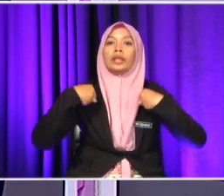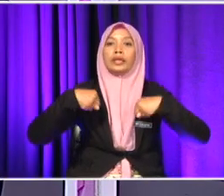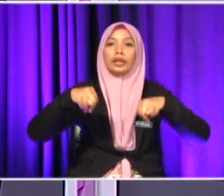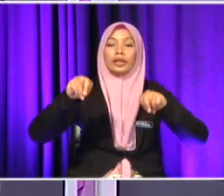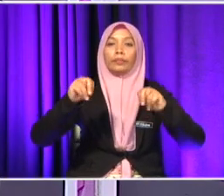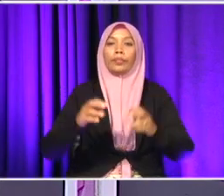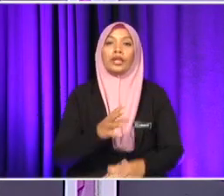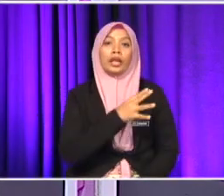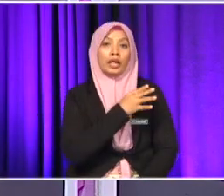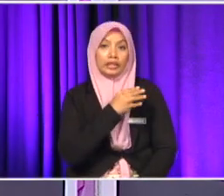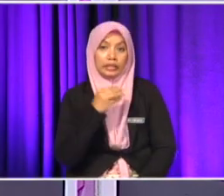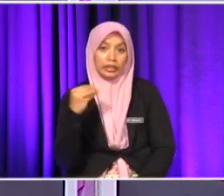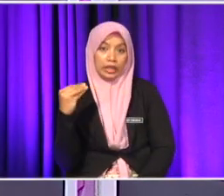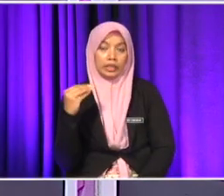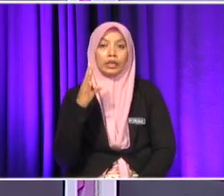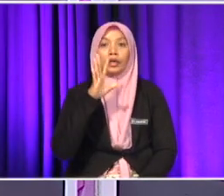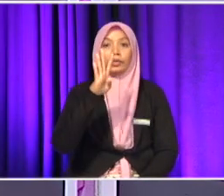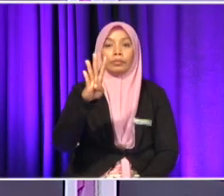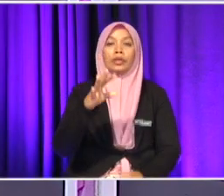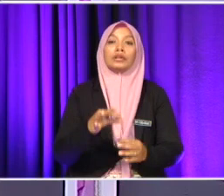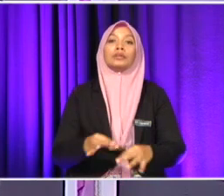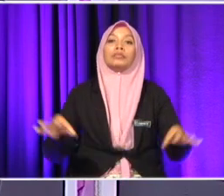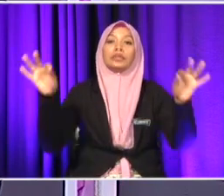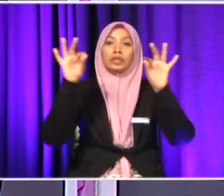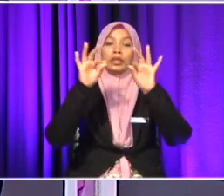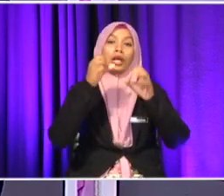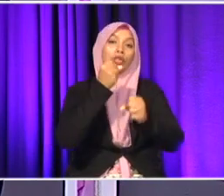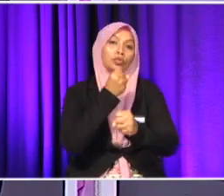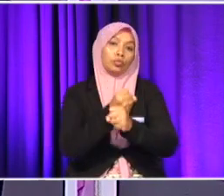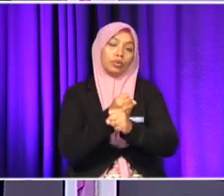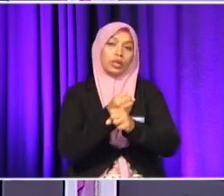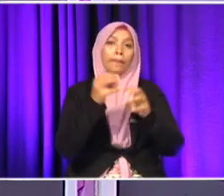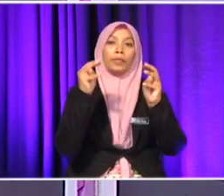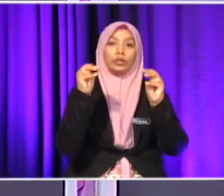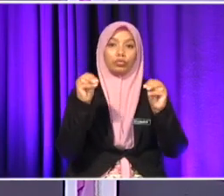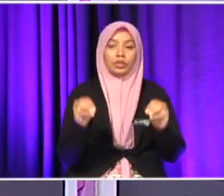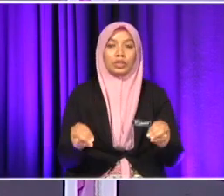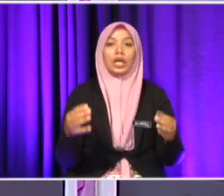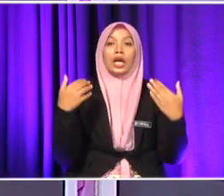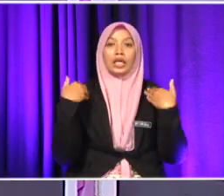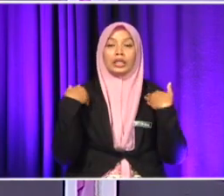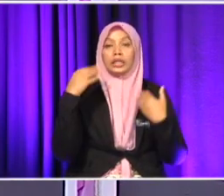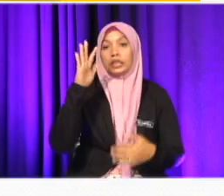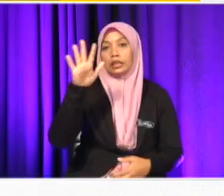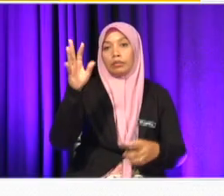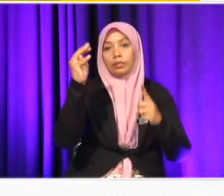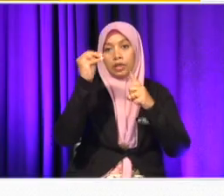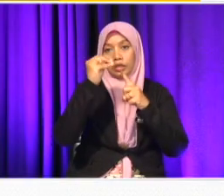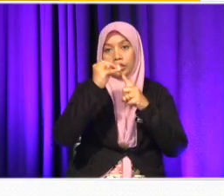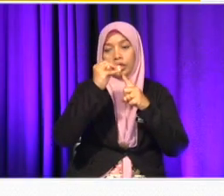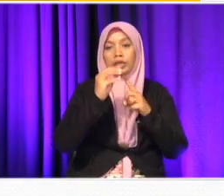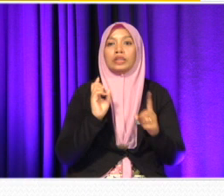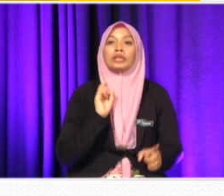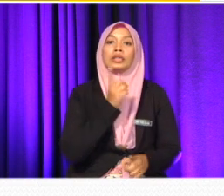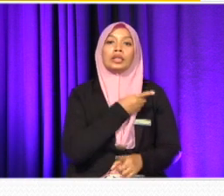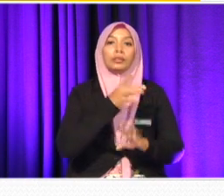dan yang keempat tentang kepentingan sumber manusia oke markah Mari kita